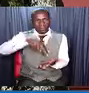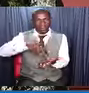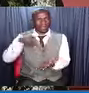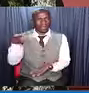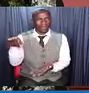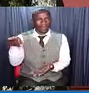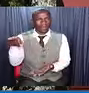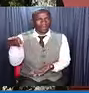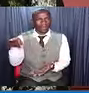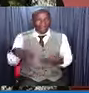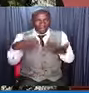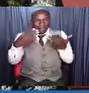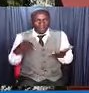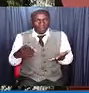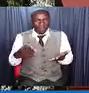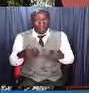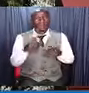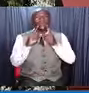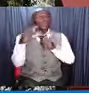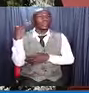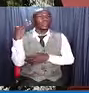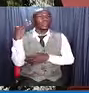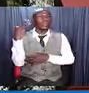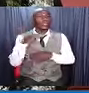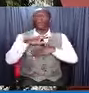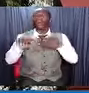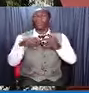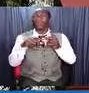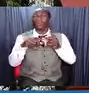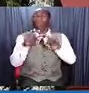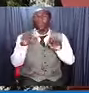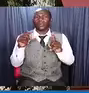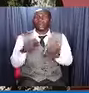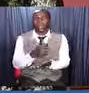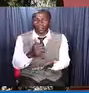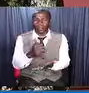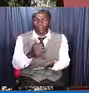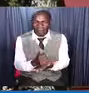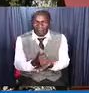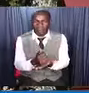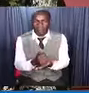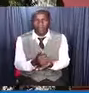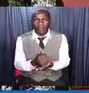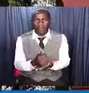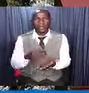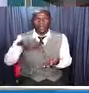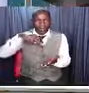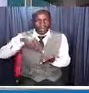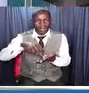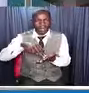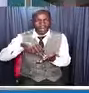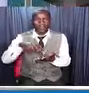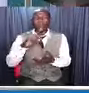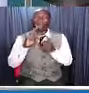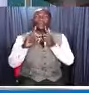he stands. Yeye hupewa kunena kila maneno. He's given to speak every word. Bwana Yesu asifiwe sana. Amen. Sasa anapoongea. So when